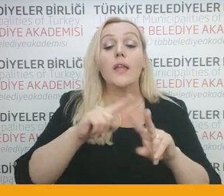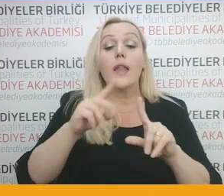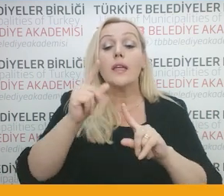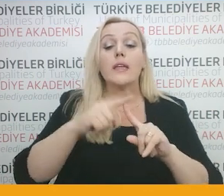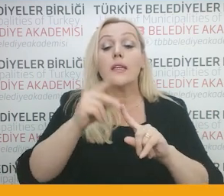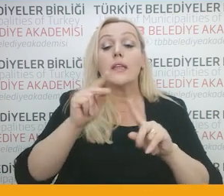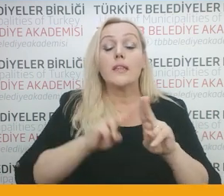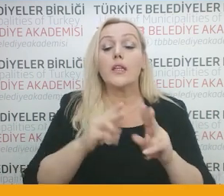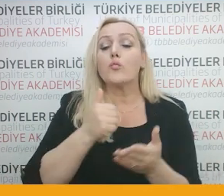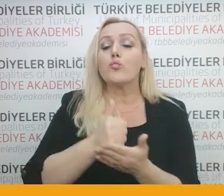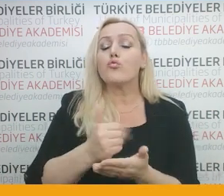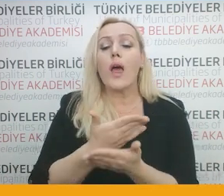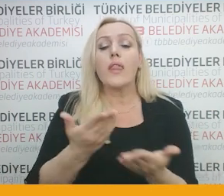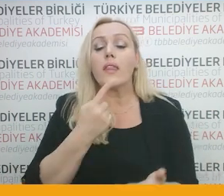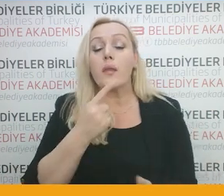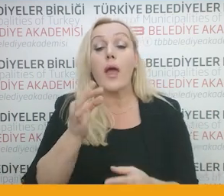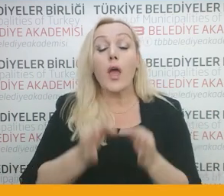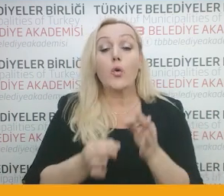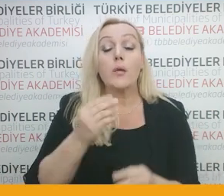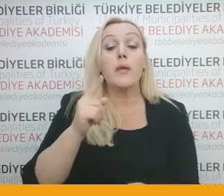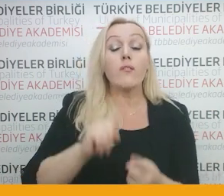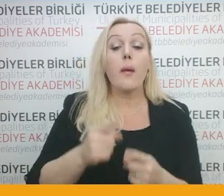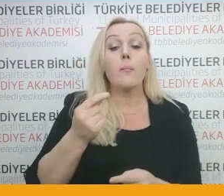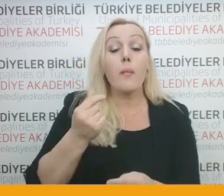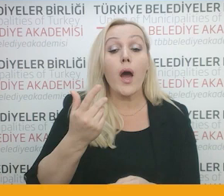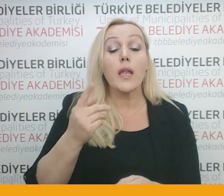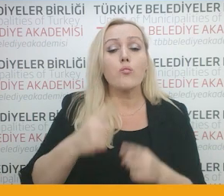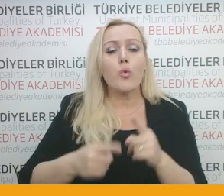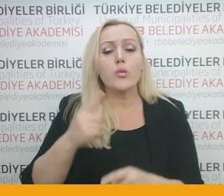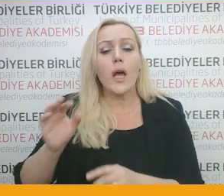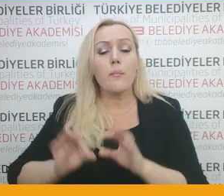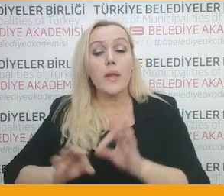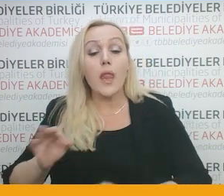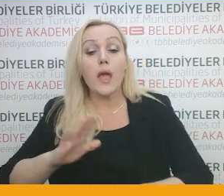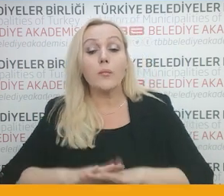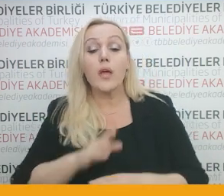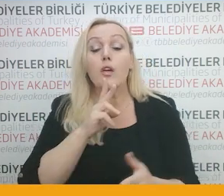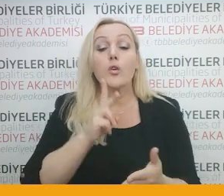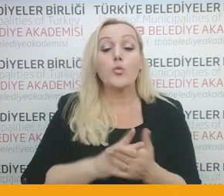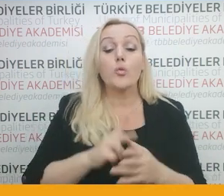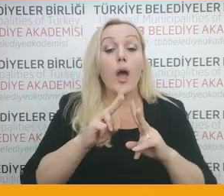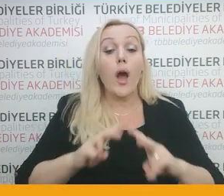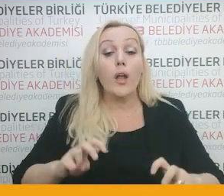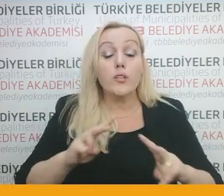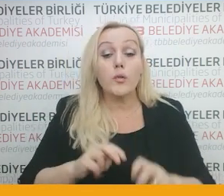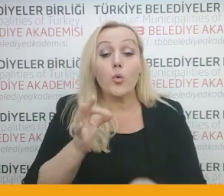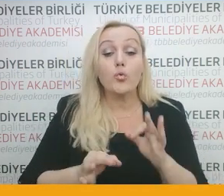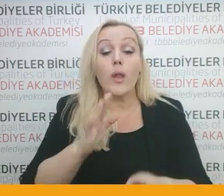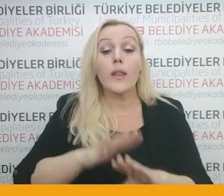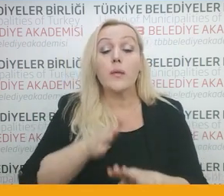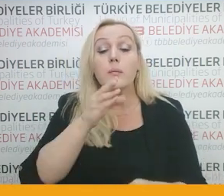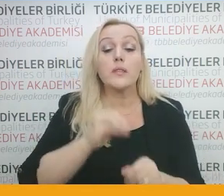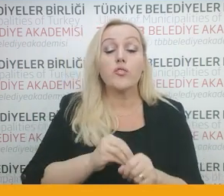nedir? Ekonomik ve mali politikaların planlanması, uygulanması ve sonuçların analiz edilebilmesi için devlet